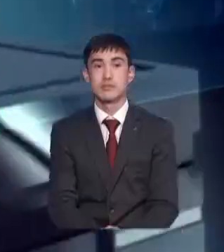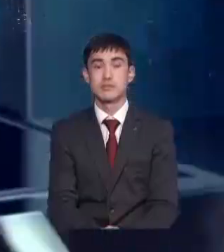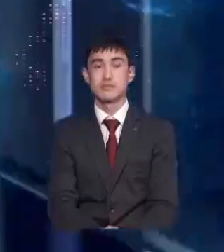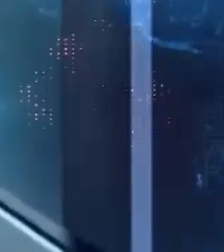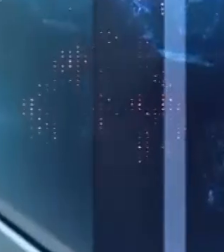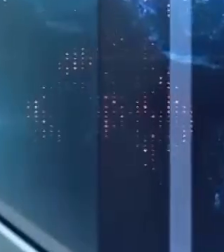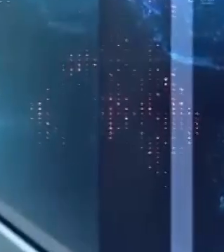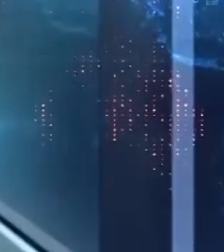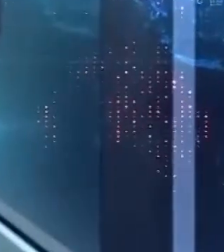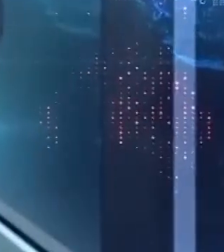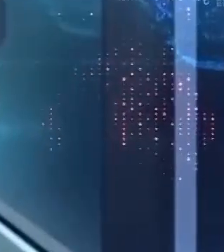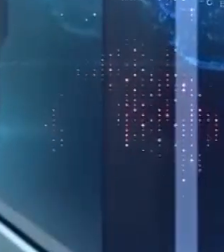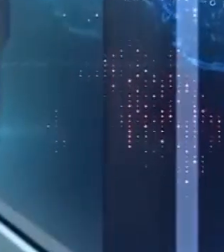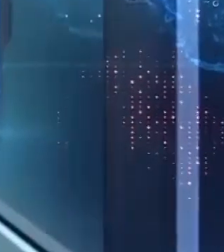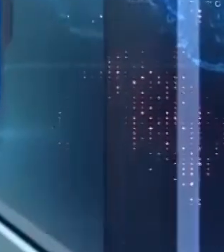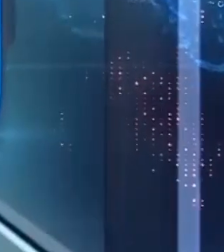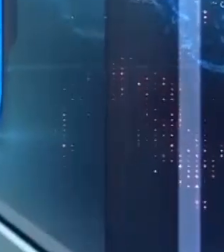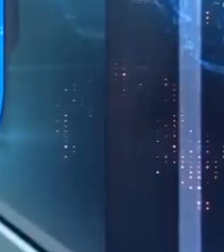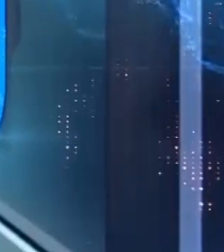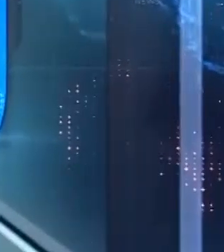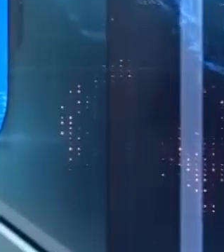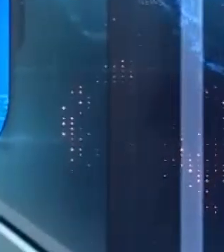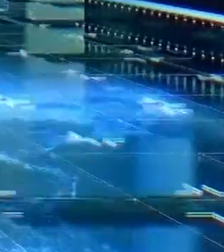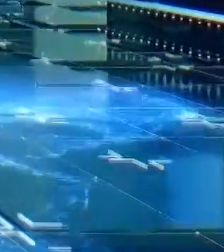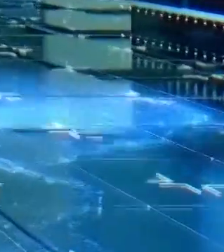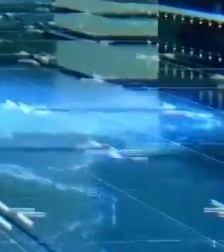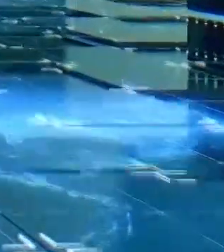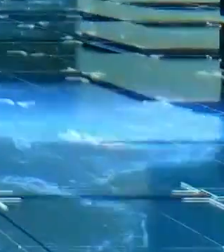Надежда Белова, Женис Абдрешев, телерадиокомпания ЖТСУ.